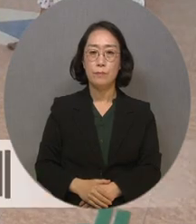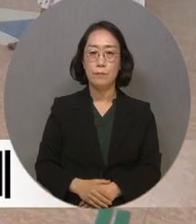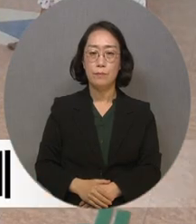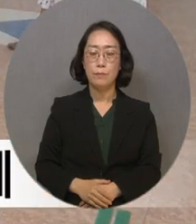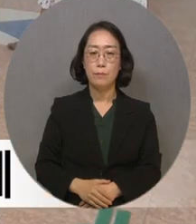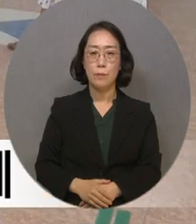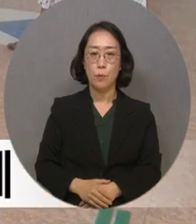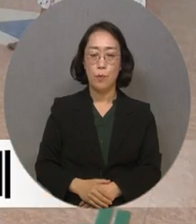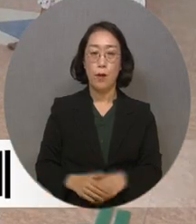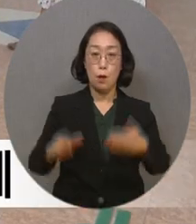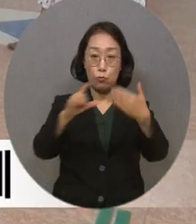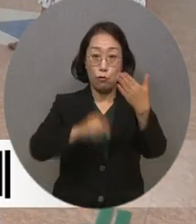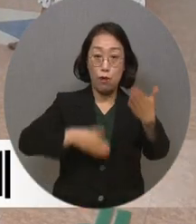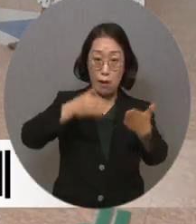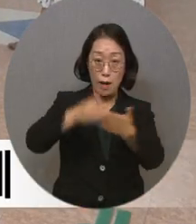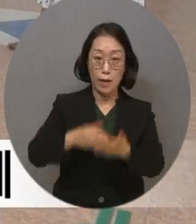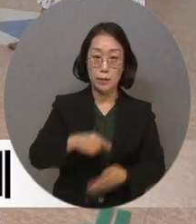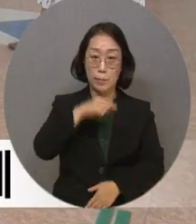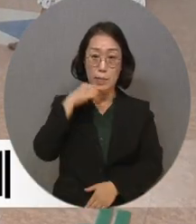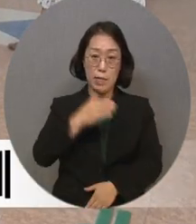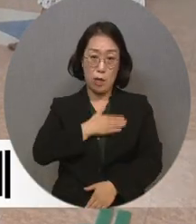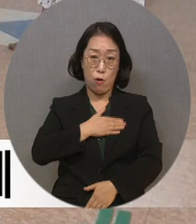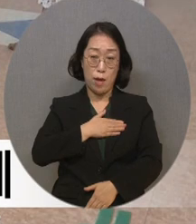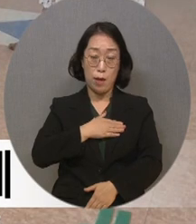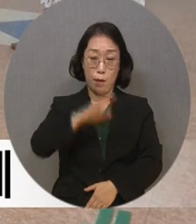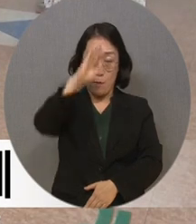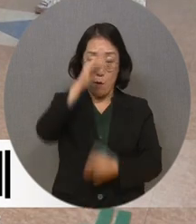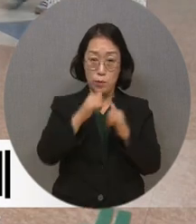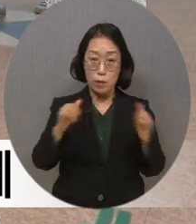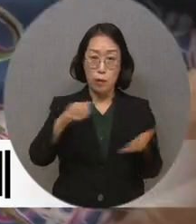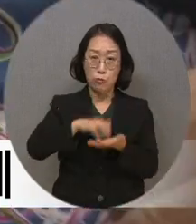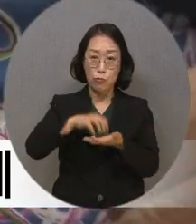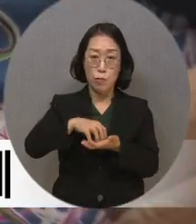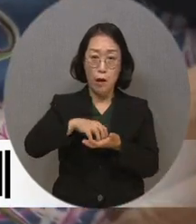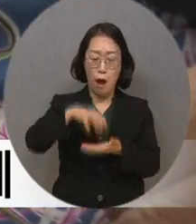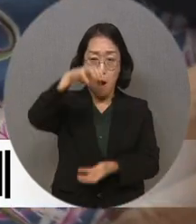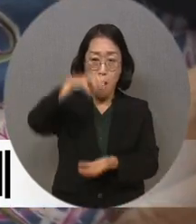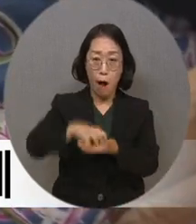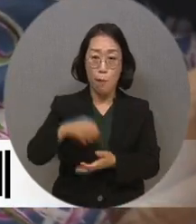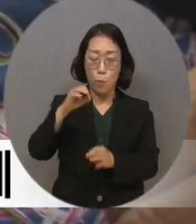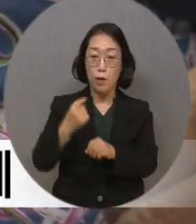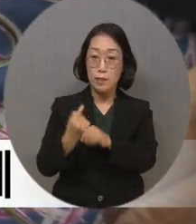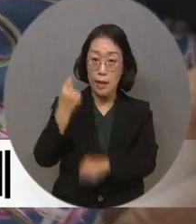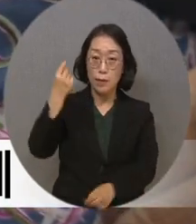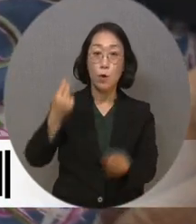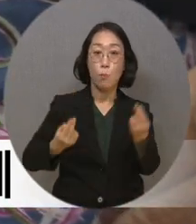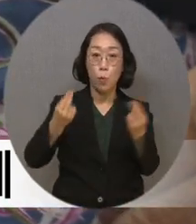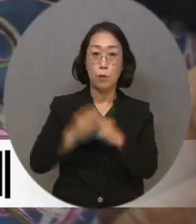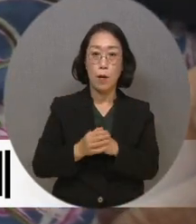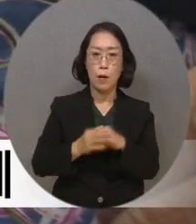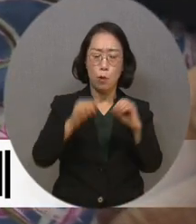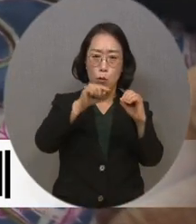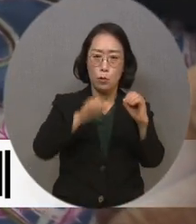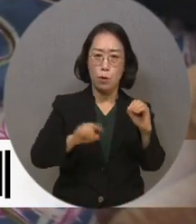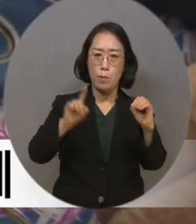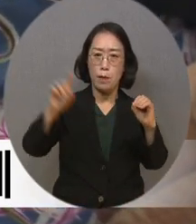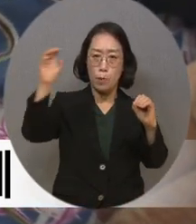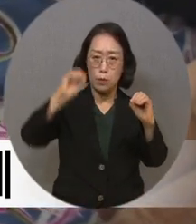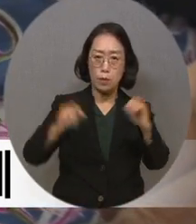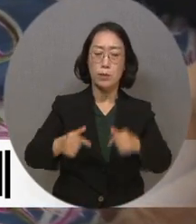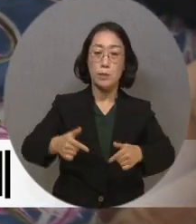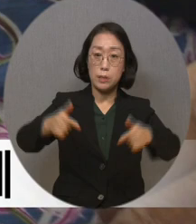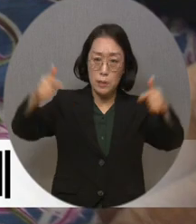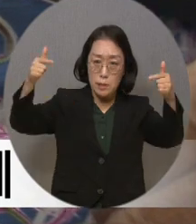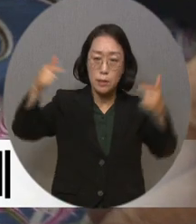올해 3분기까지 결핵 환자 신고 건수를 잠정 집계한 결과 전년 같은 기간 대비 0.1%